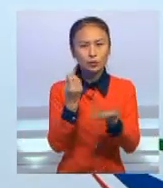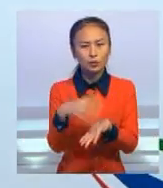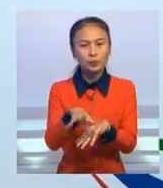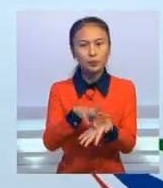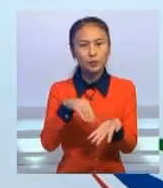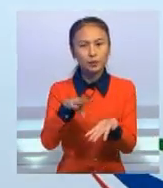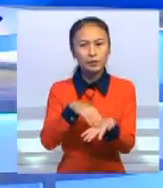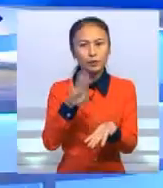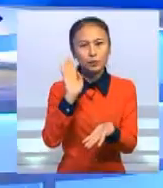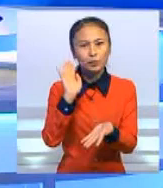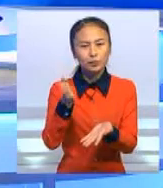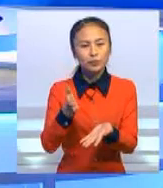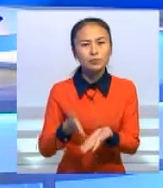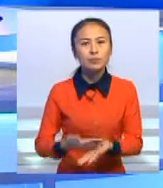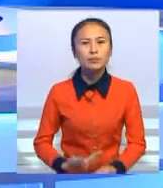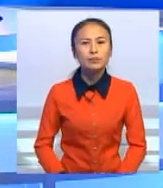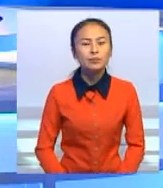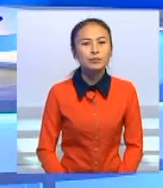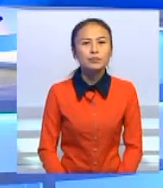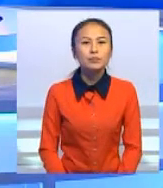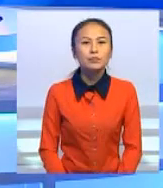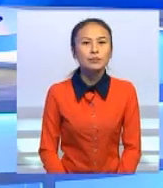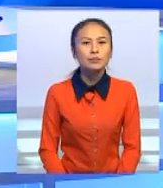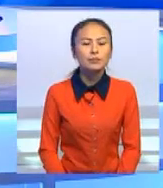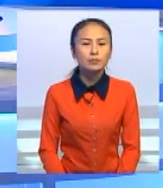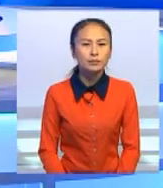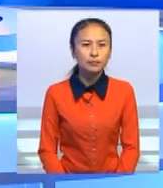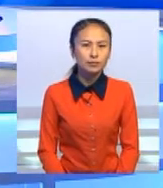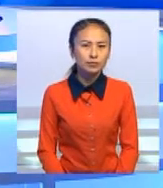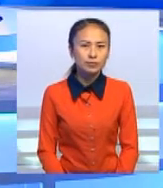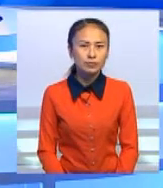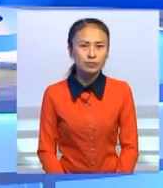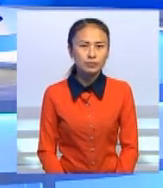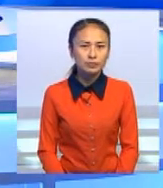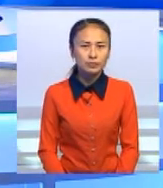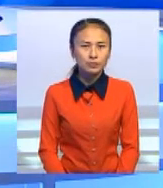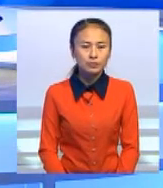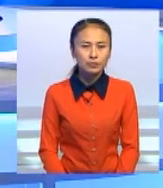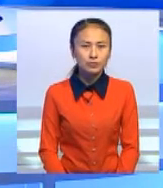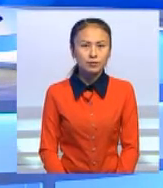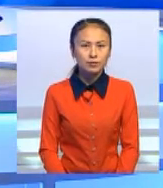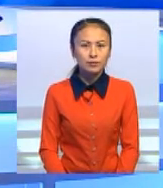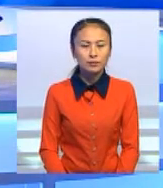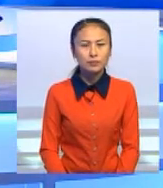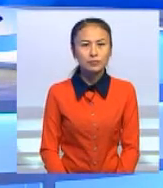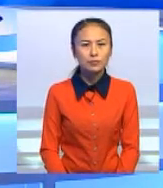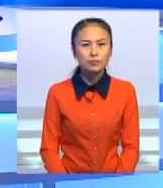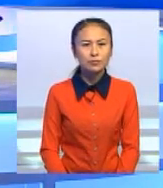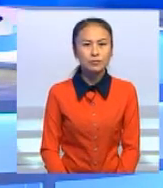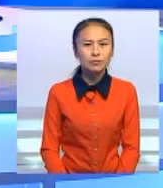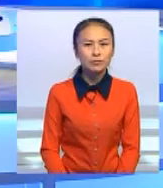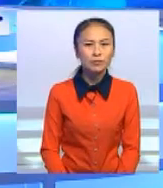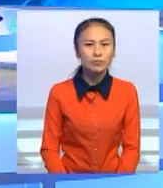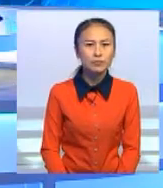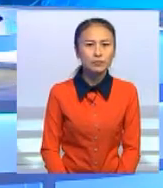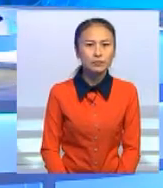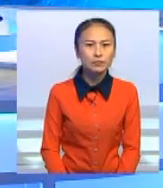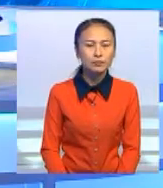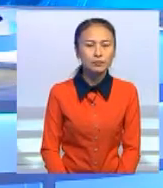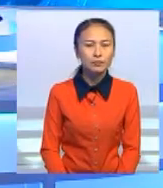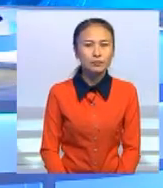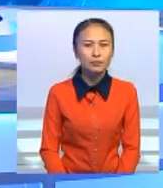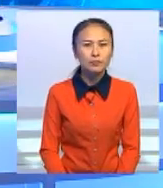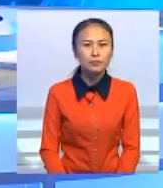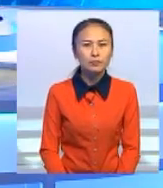ақпарат тарататын болады. Бізден жаңалық күтіңіздер, сөз кезегі өзіңізде. Рахмет. Құрметті көрермен, естеріңізге сала кетейін, Астана медиа